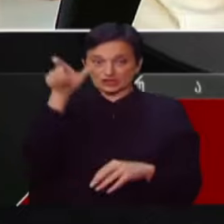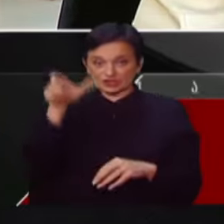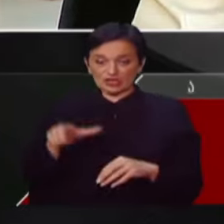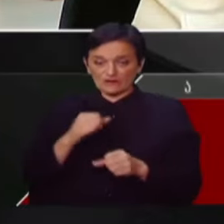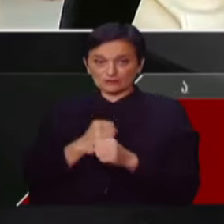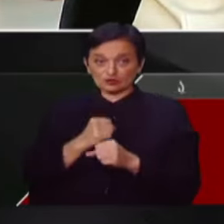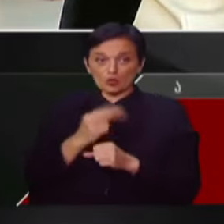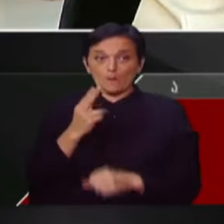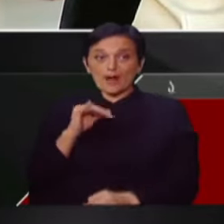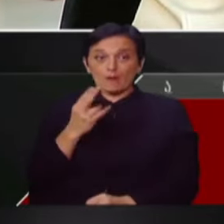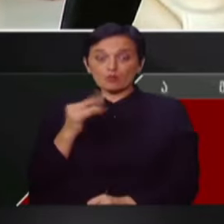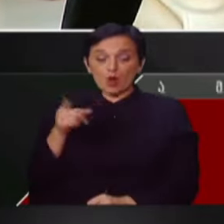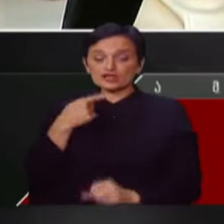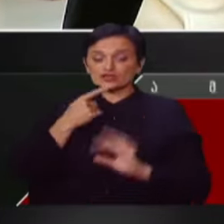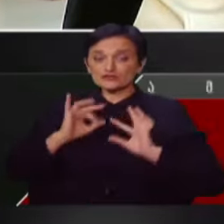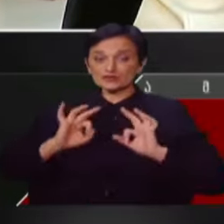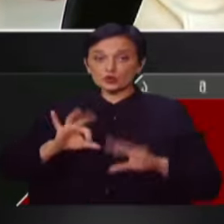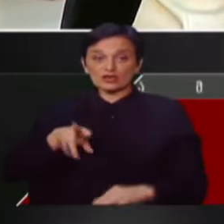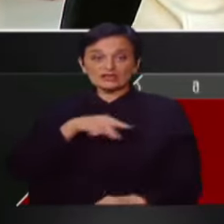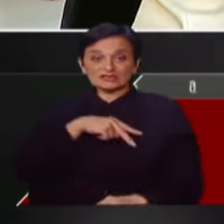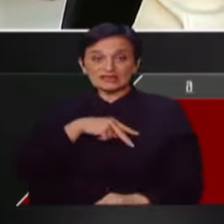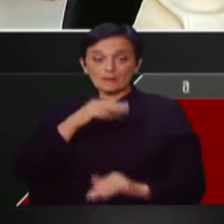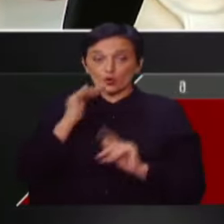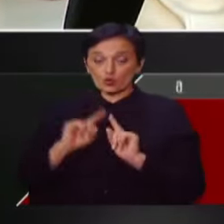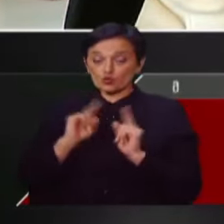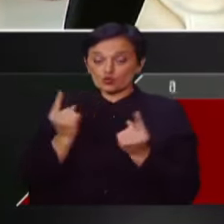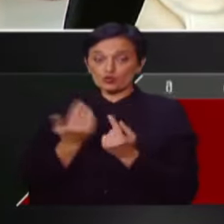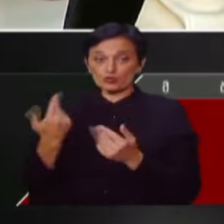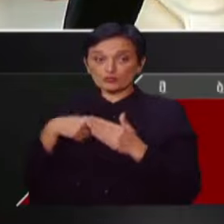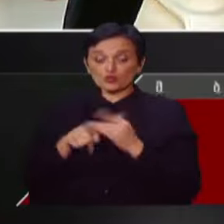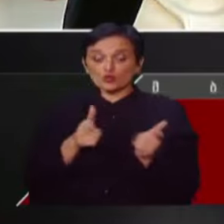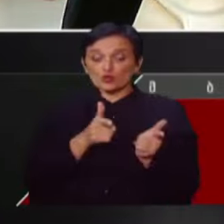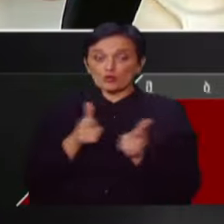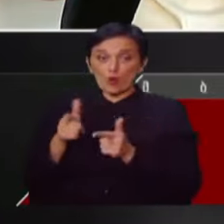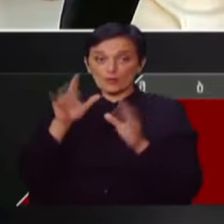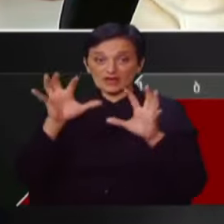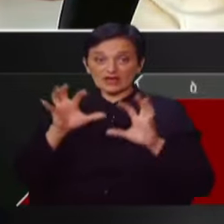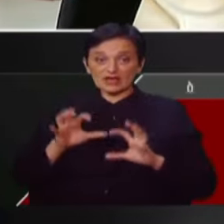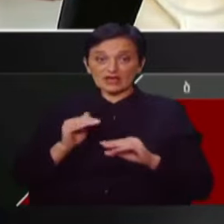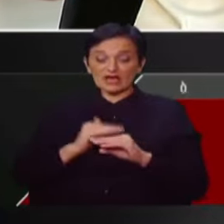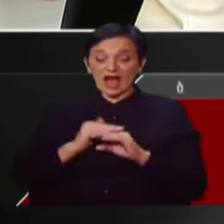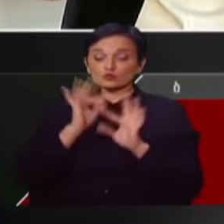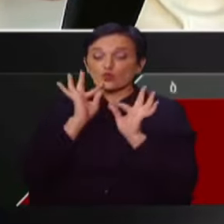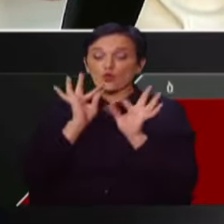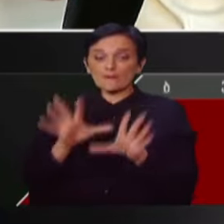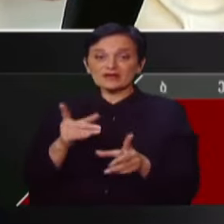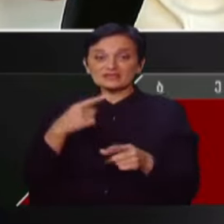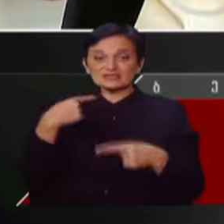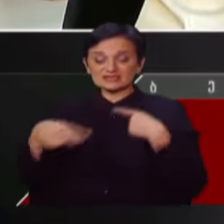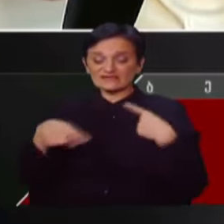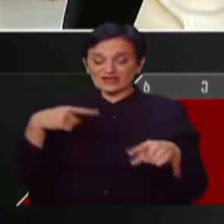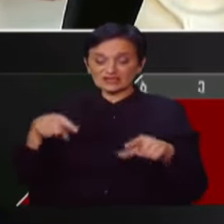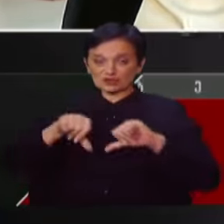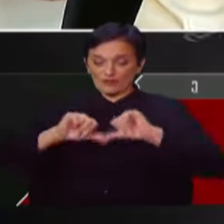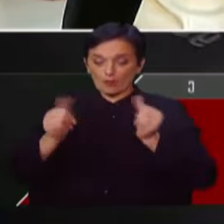გააკეთა. შალვა პაპუაშვილის განცხადებით საპარლამენტო უმრავლესობის მიერ მომზადებული ამნისტიის კანონ პროექტი სხვადასხვა ფორმით